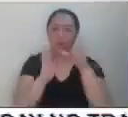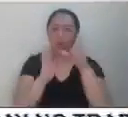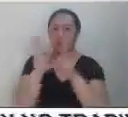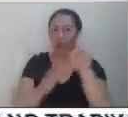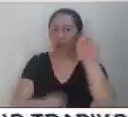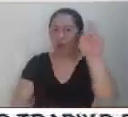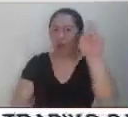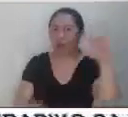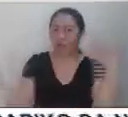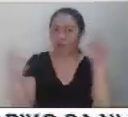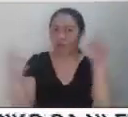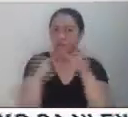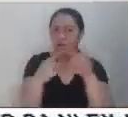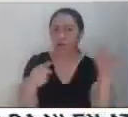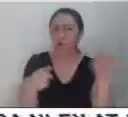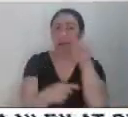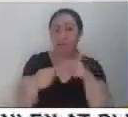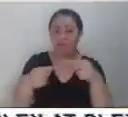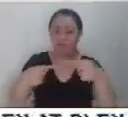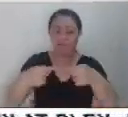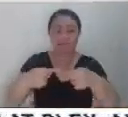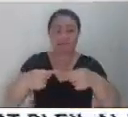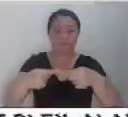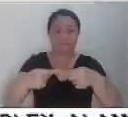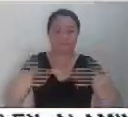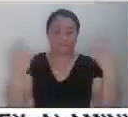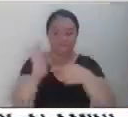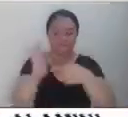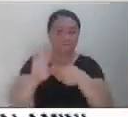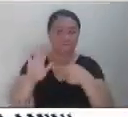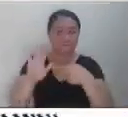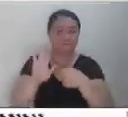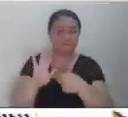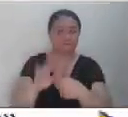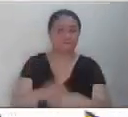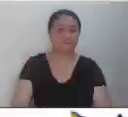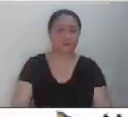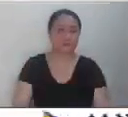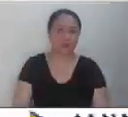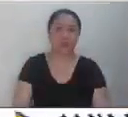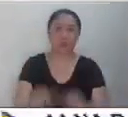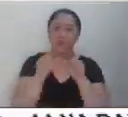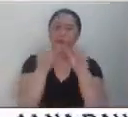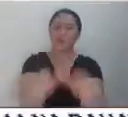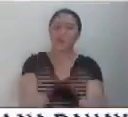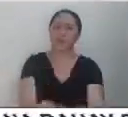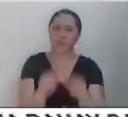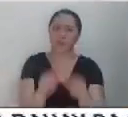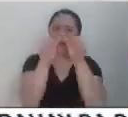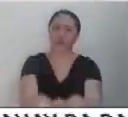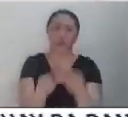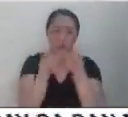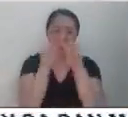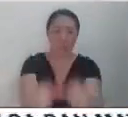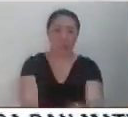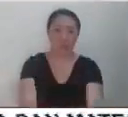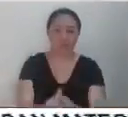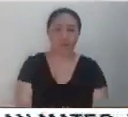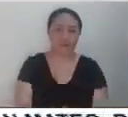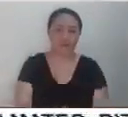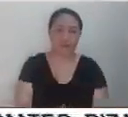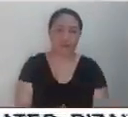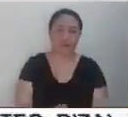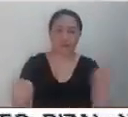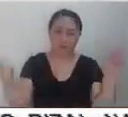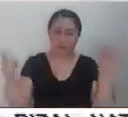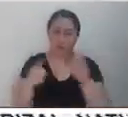natin sa mga kababayan natin, kung hindi naman po tayo regular na gumagamit o pamisa-misa lang,